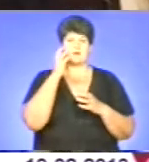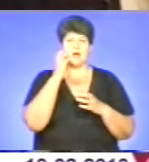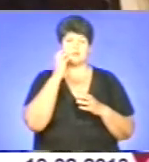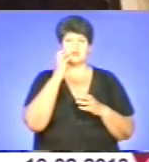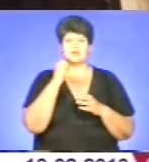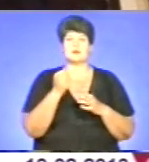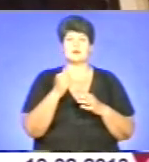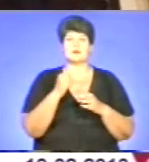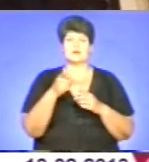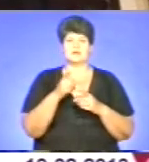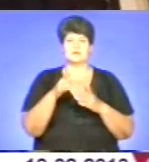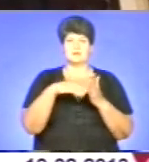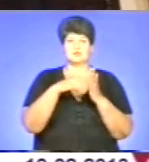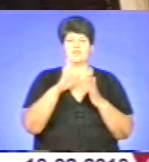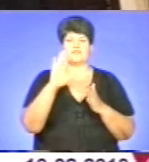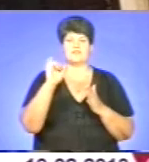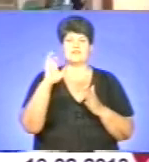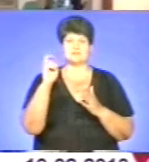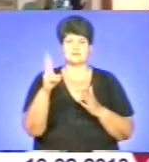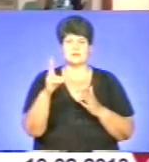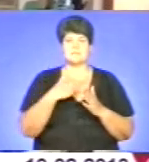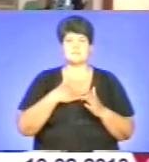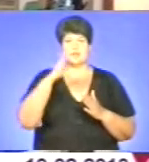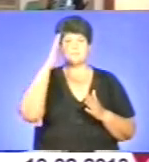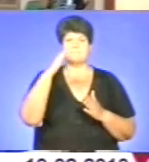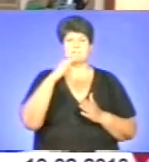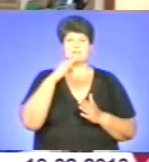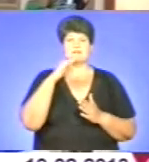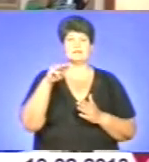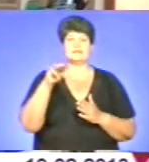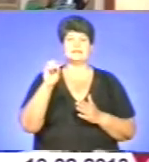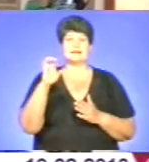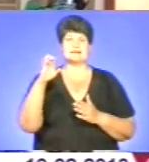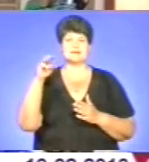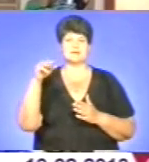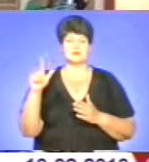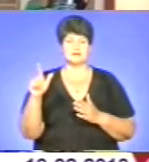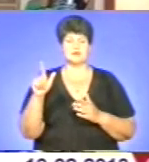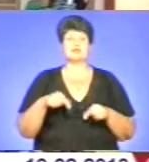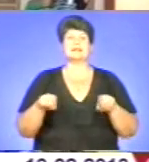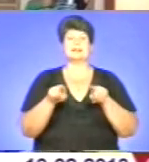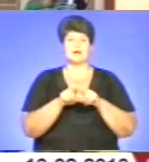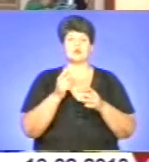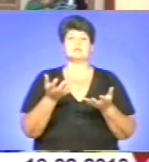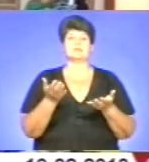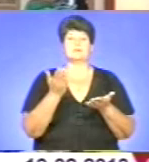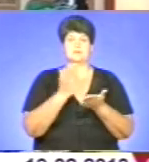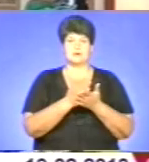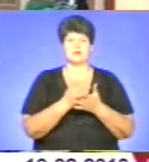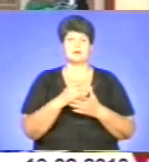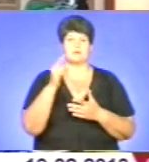мій е батько е так як сказати тесть тоже тримає пчоли і він